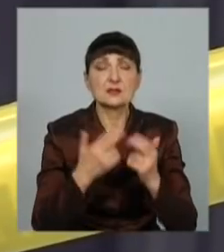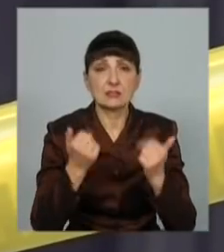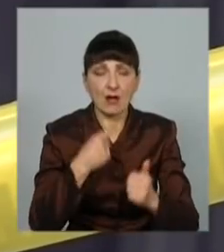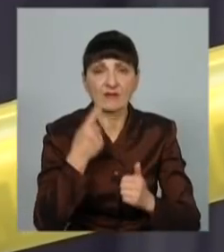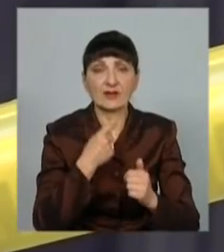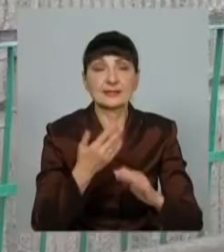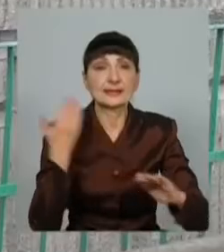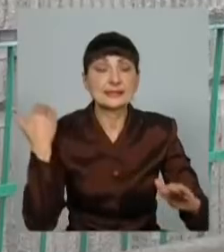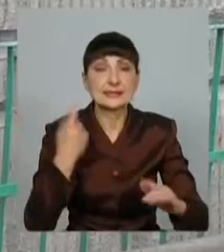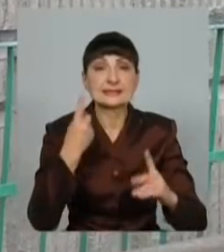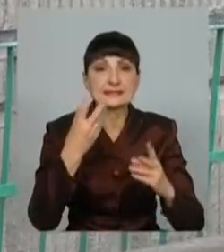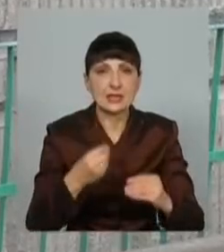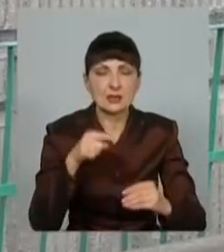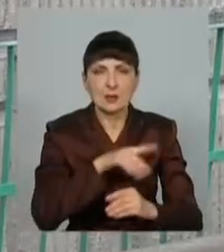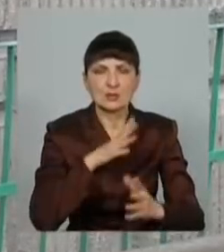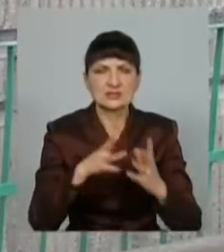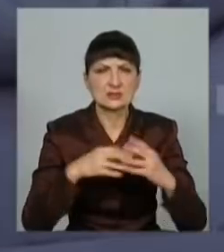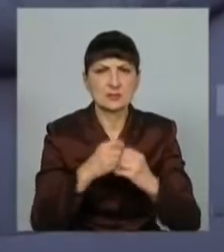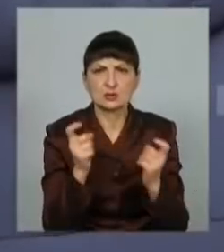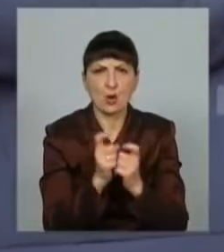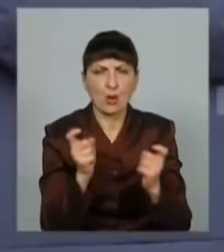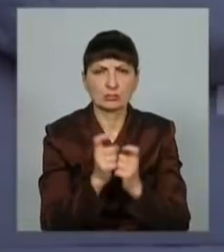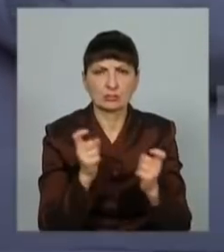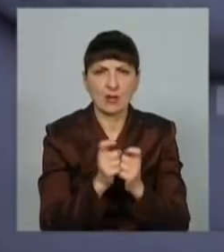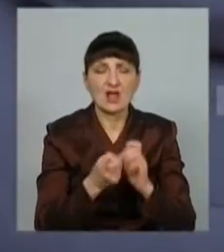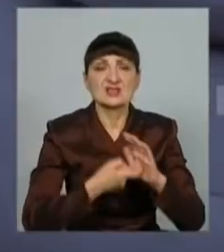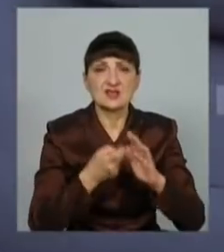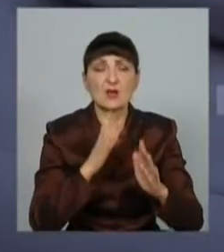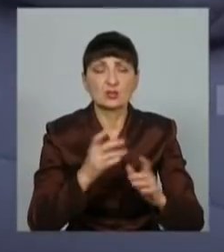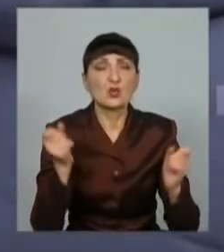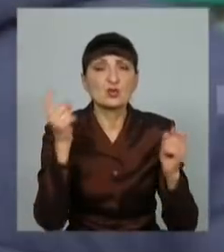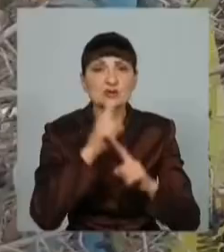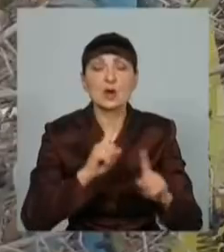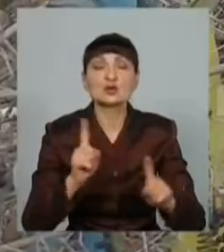что за день до трагедии в доме разгорелся семейный скандал. Следователям предстоит разобраться